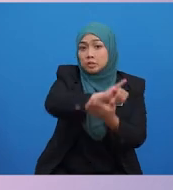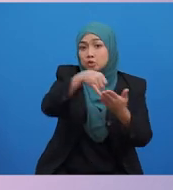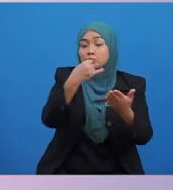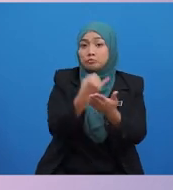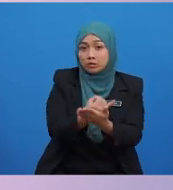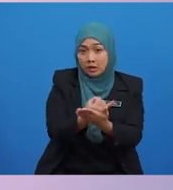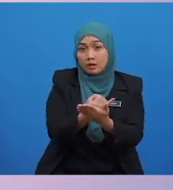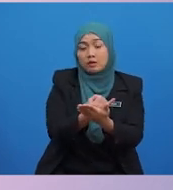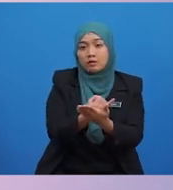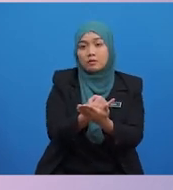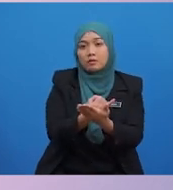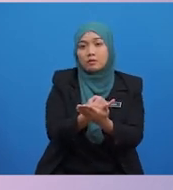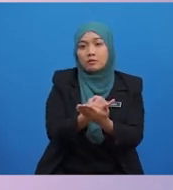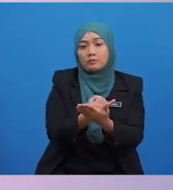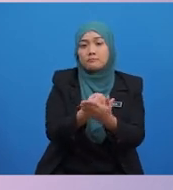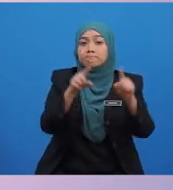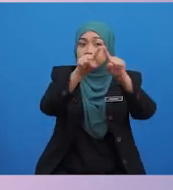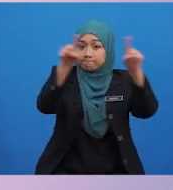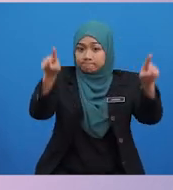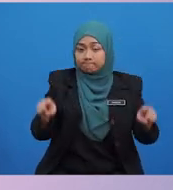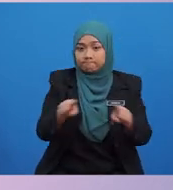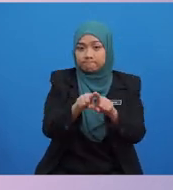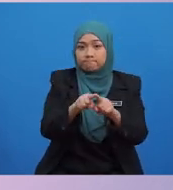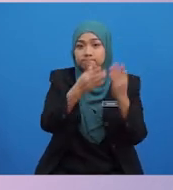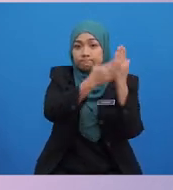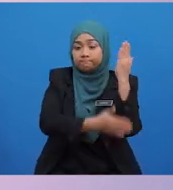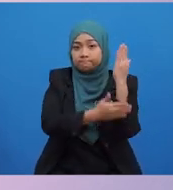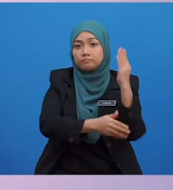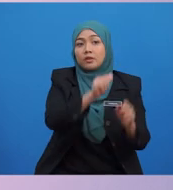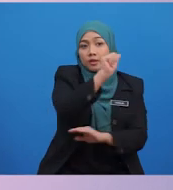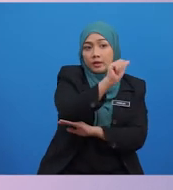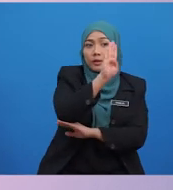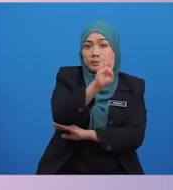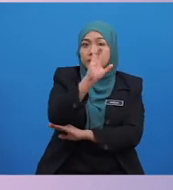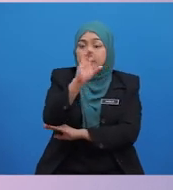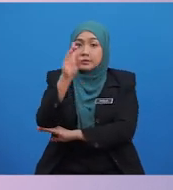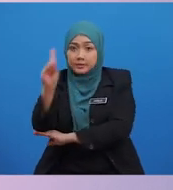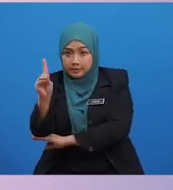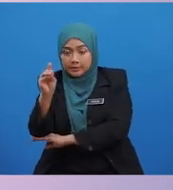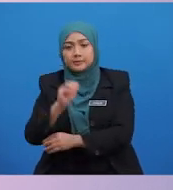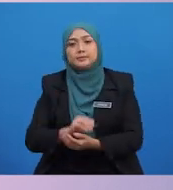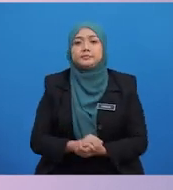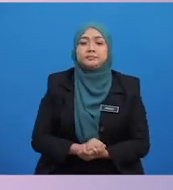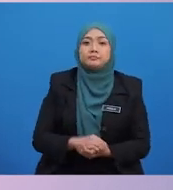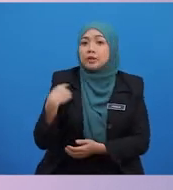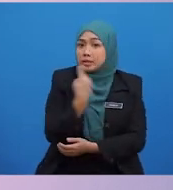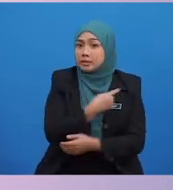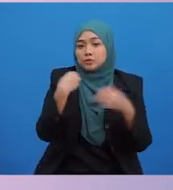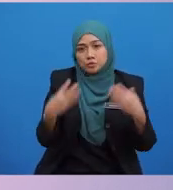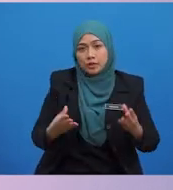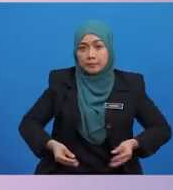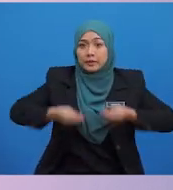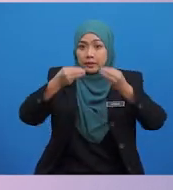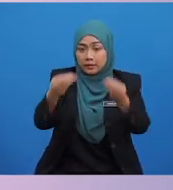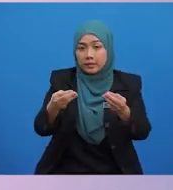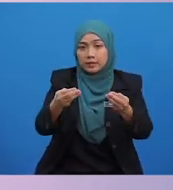Sisi about ide CD kita telah diberi jarak Ebi dan jarak DC oleh